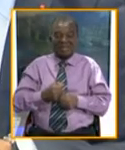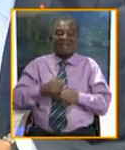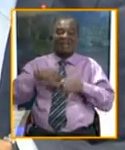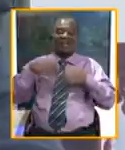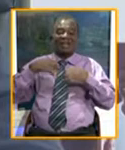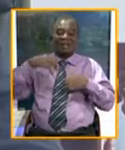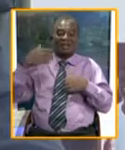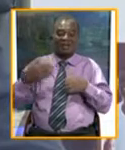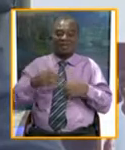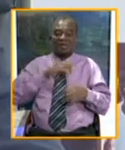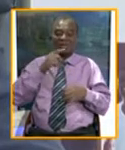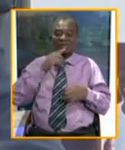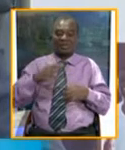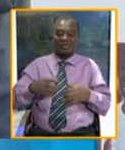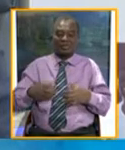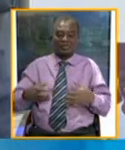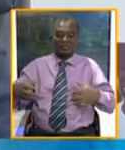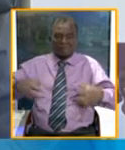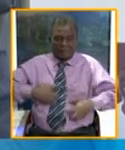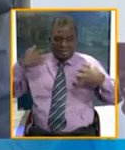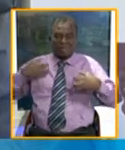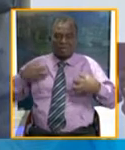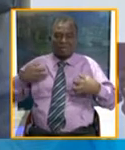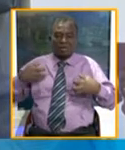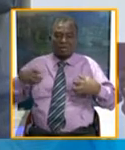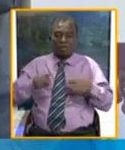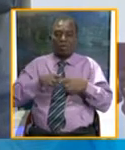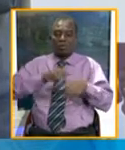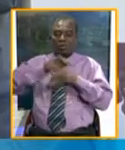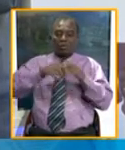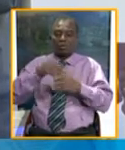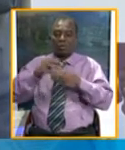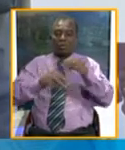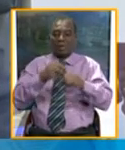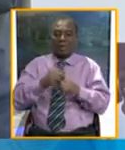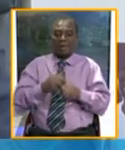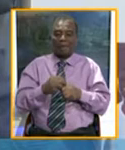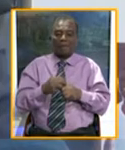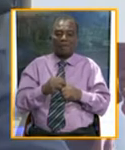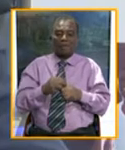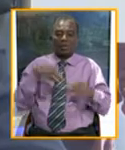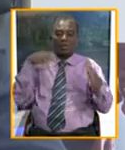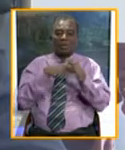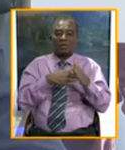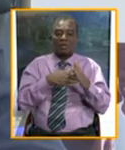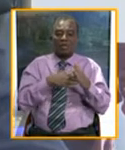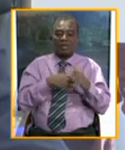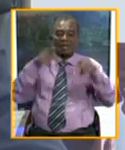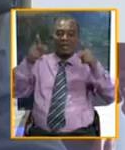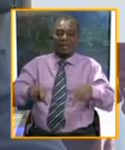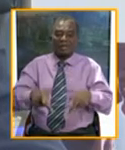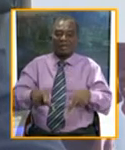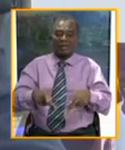son cabinet. Je suis révolté, comme tout le monde, sauf que moi, je fais en sorte de me révolter contre les